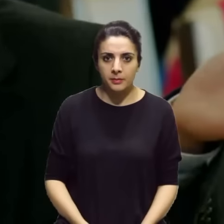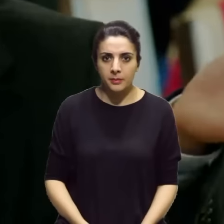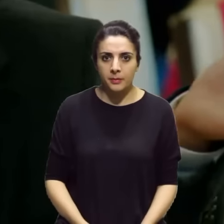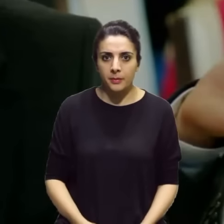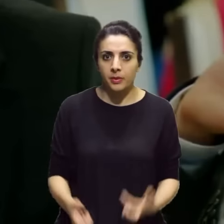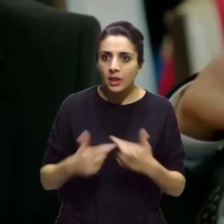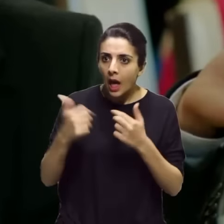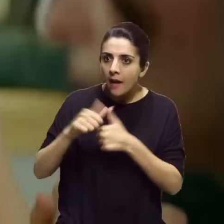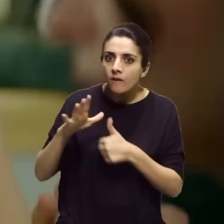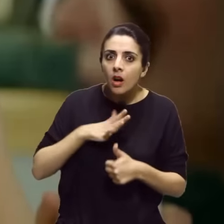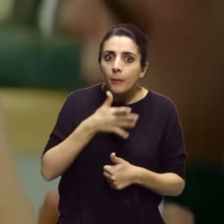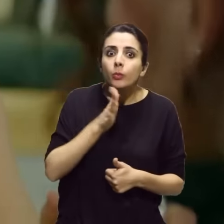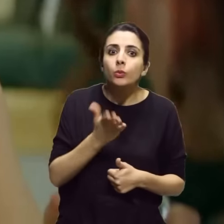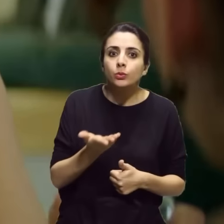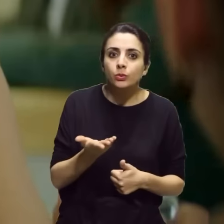Reyhan evli sen bilmiyor musun?